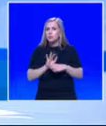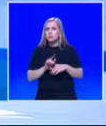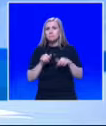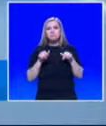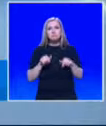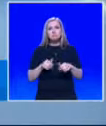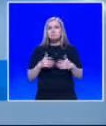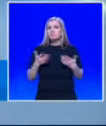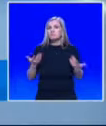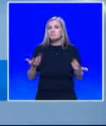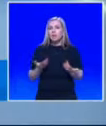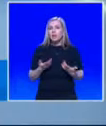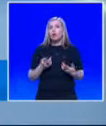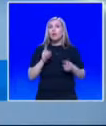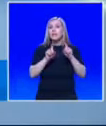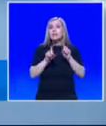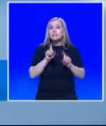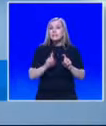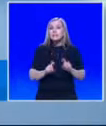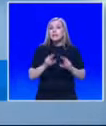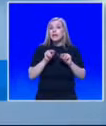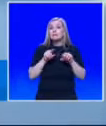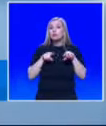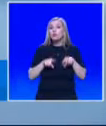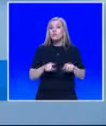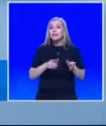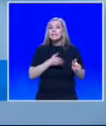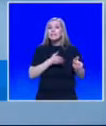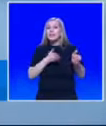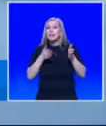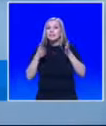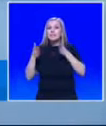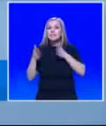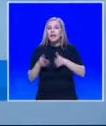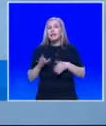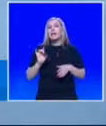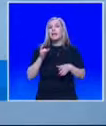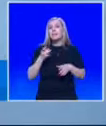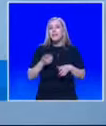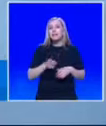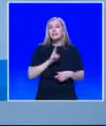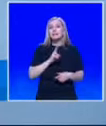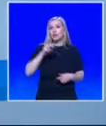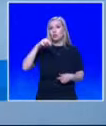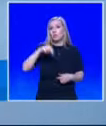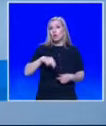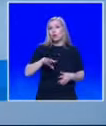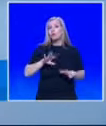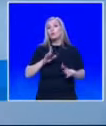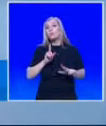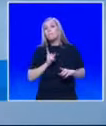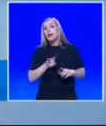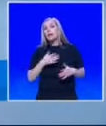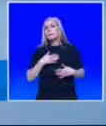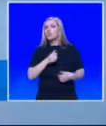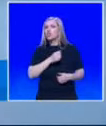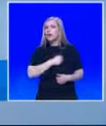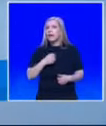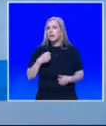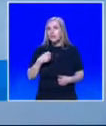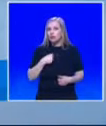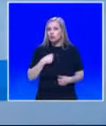този текст? Някои ваши критици казват, че това е закъсняла реабилитация на Кирил Петков, който май имаше и канадско, докато